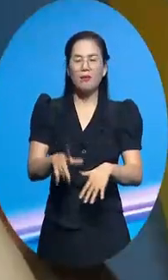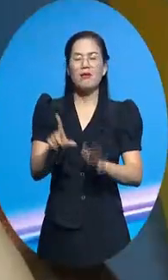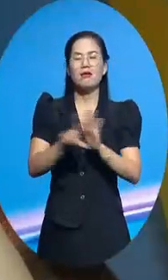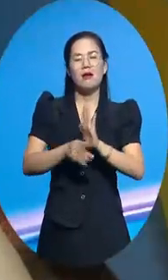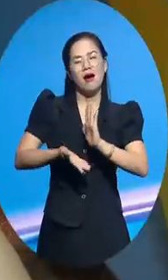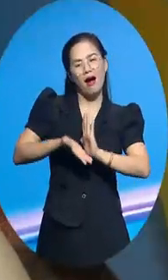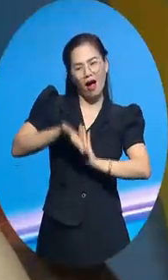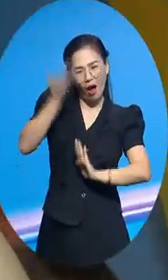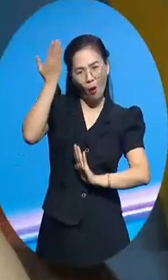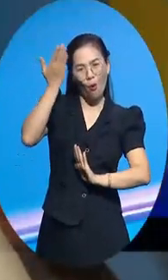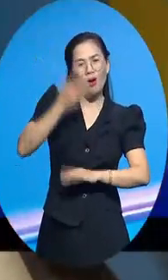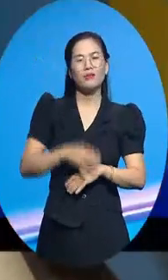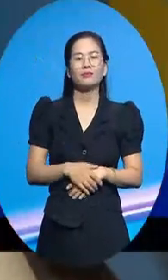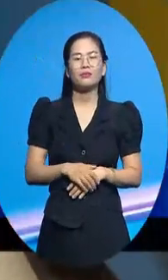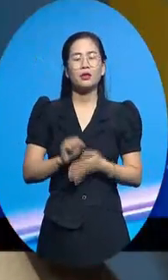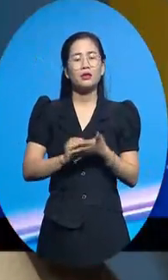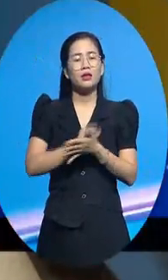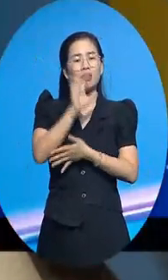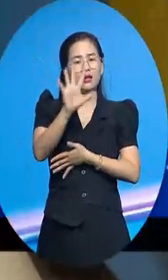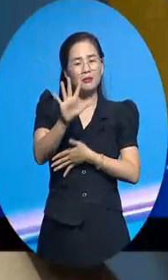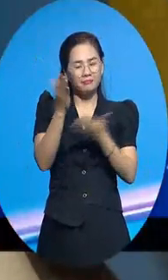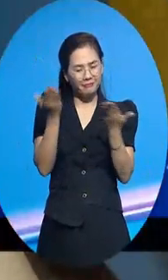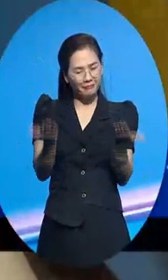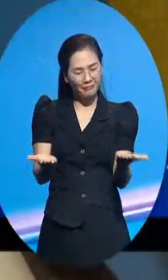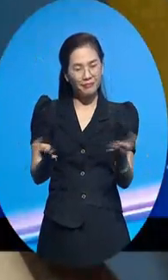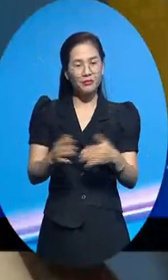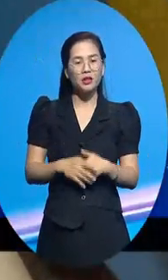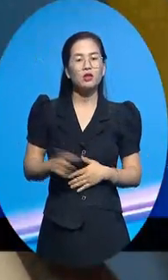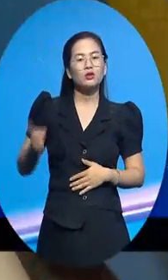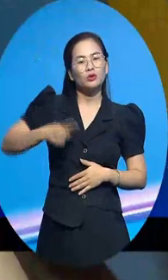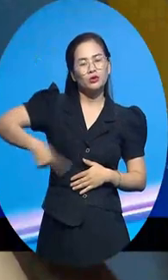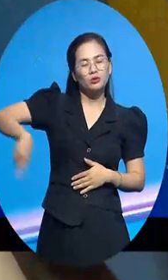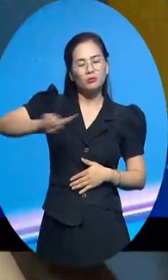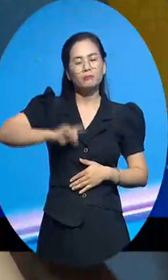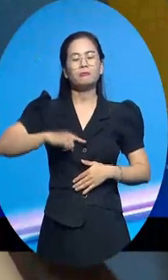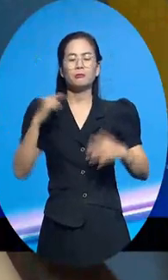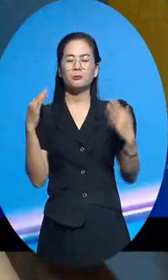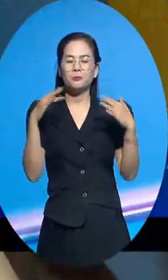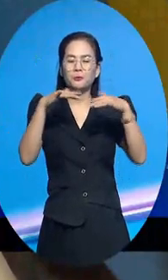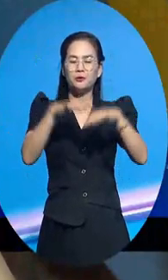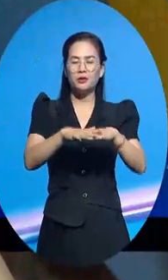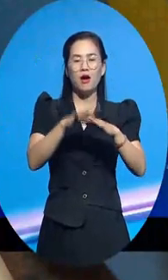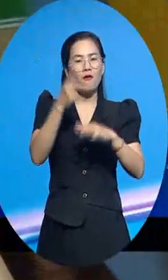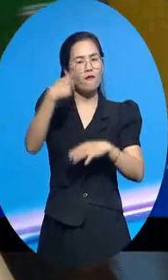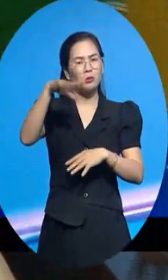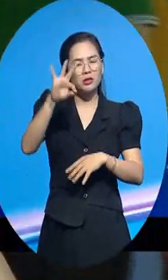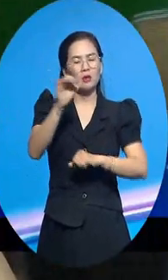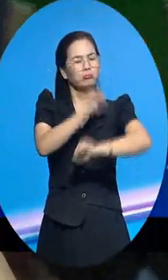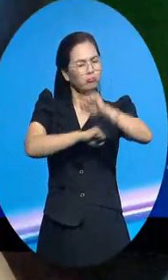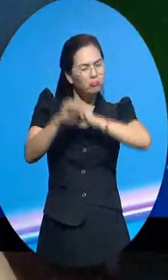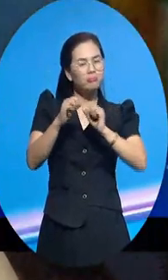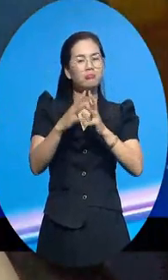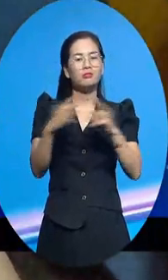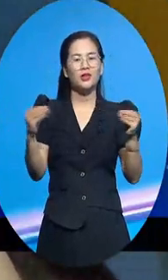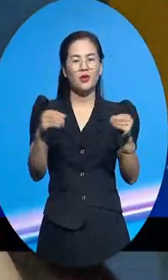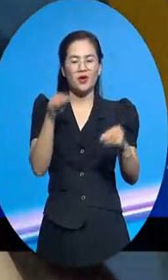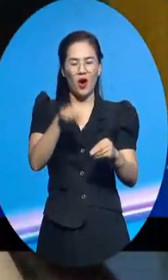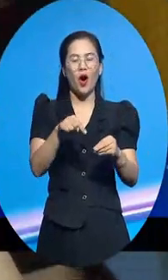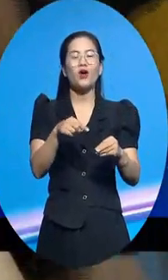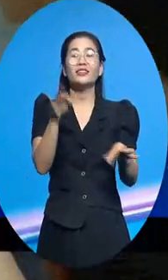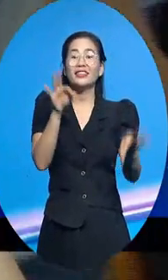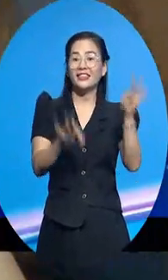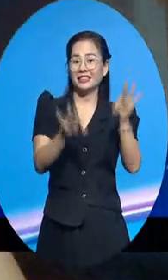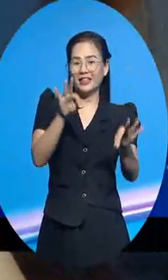viên. Tháng 5 thì chúng tôi tổ chức các nhiều phong trào, trong đó có cái phiên chợ phúc lợi đoàn